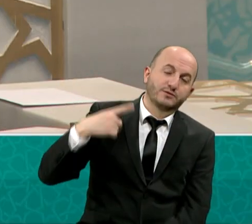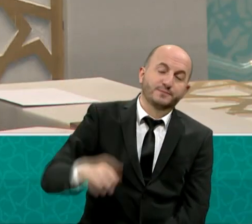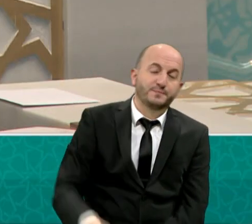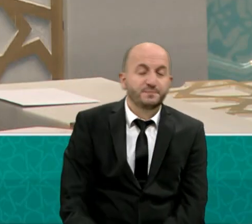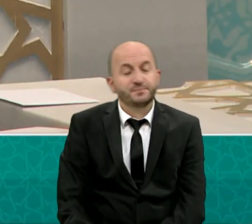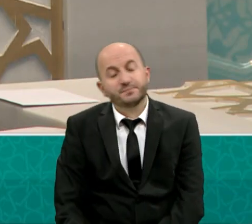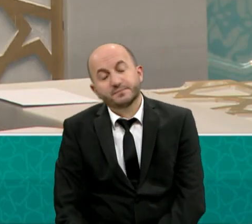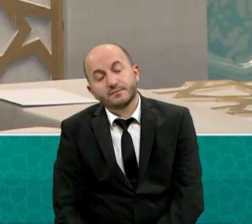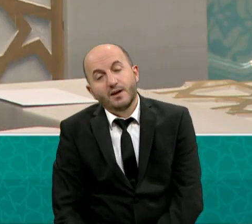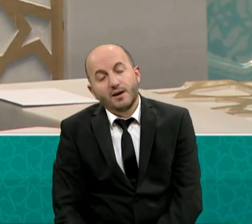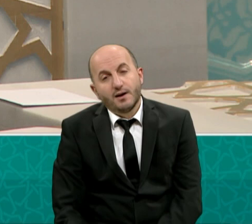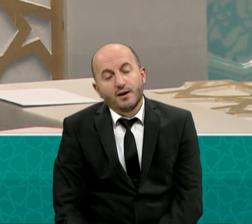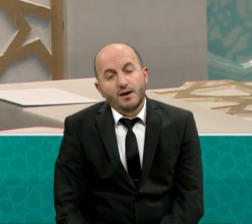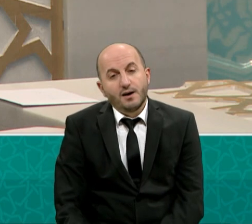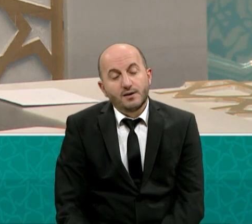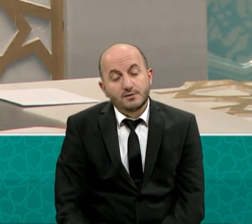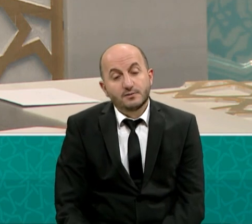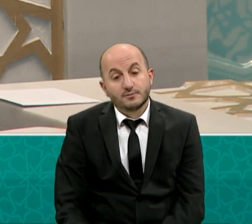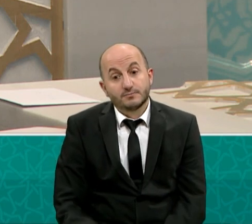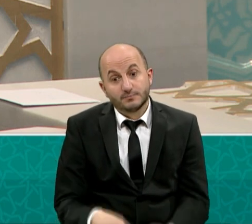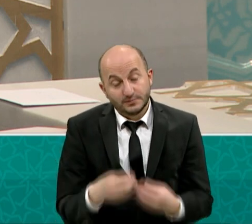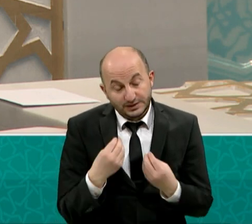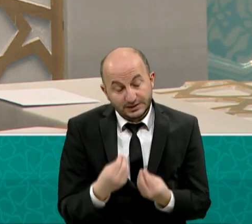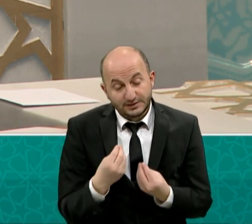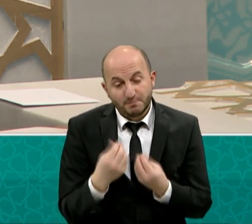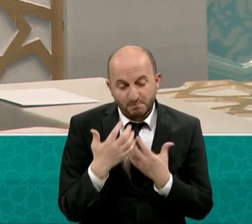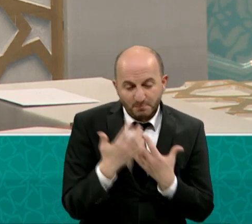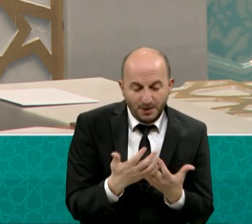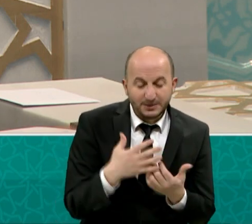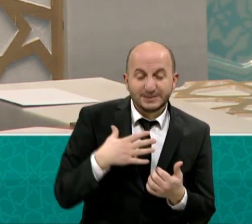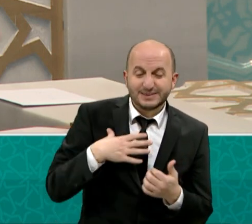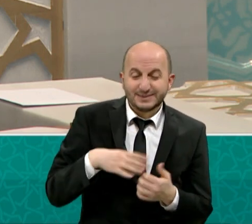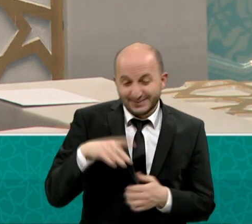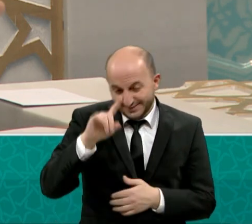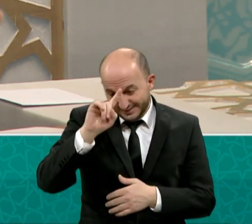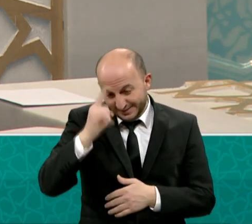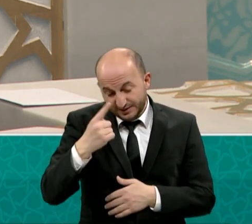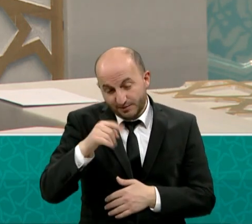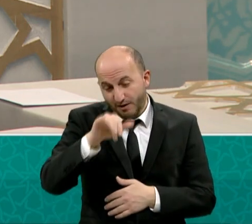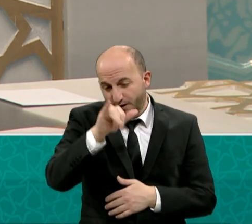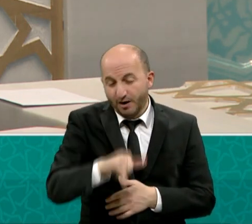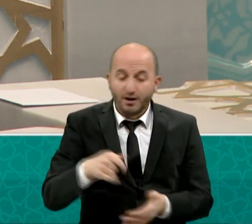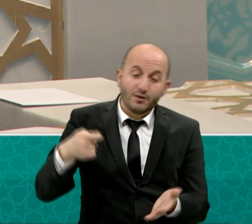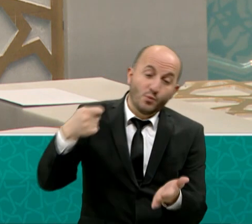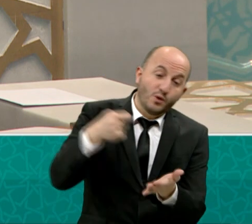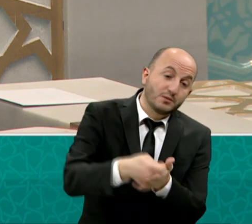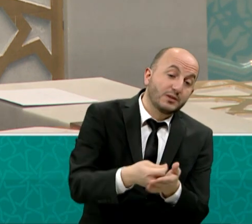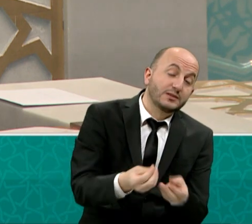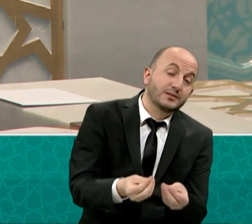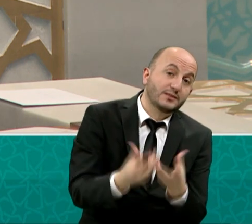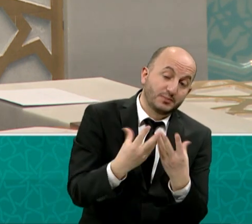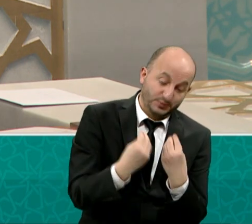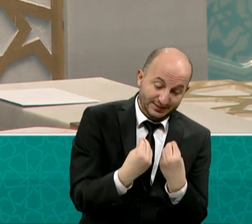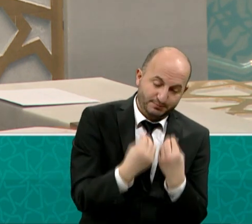Ve ihsanla muamele etmemizi isterken de sadece diyor ki haklarını ödemeniz yetmez, bir de